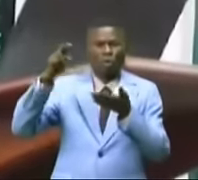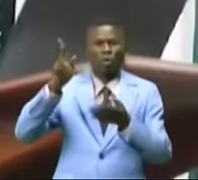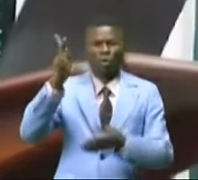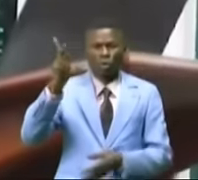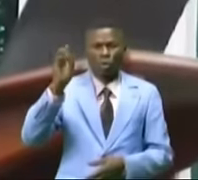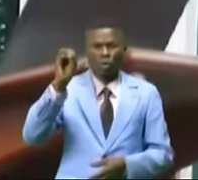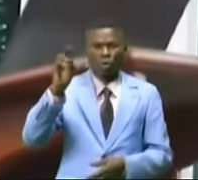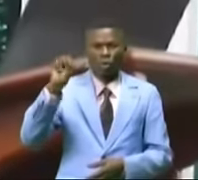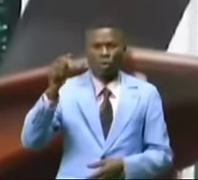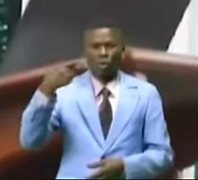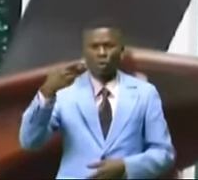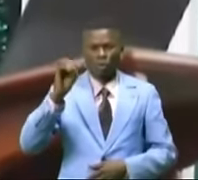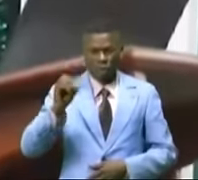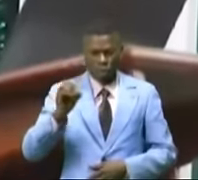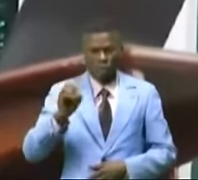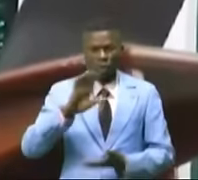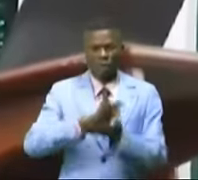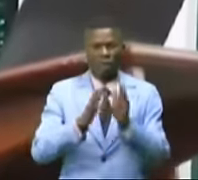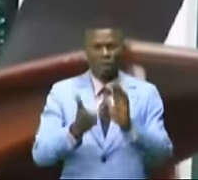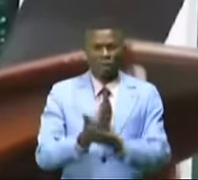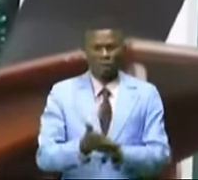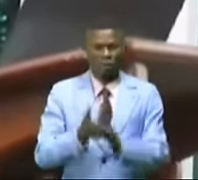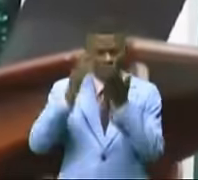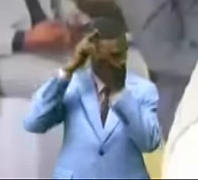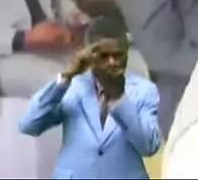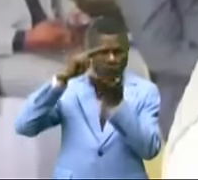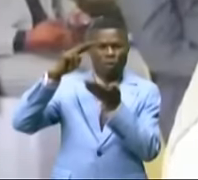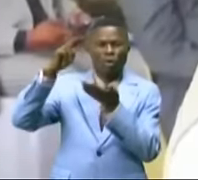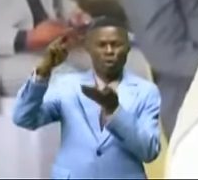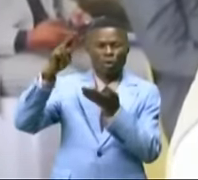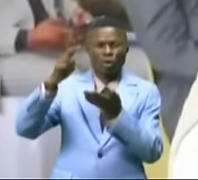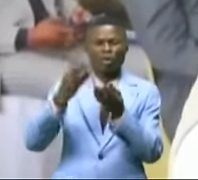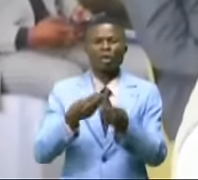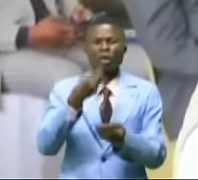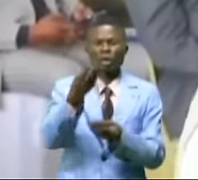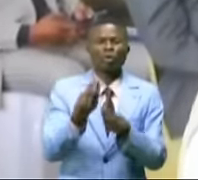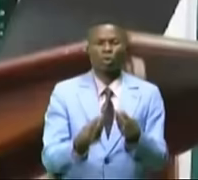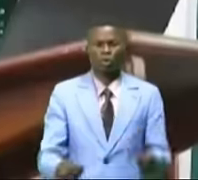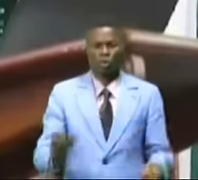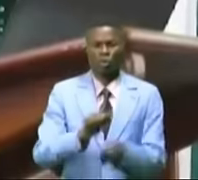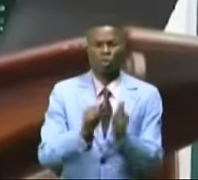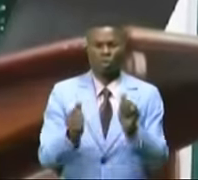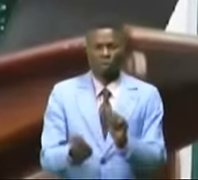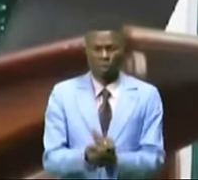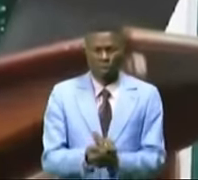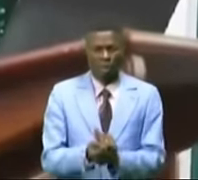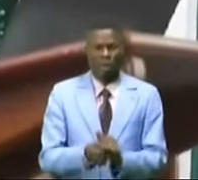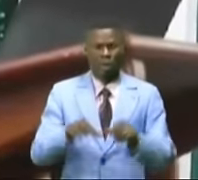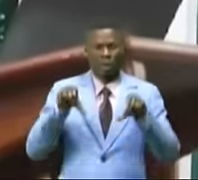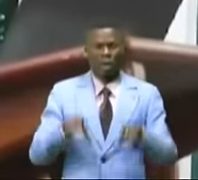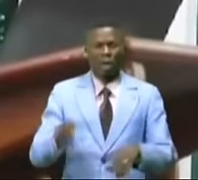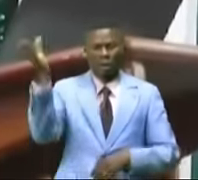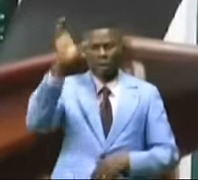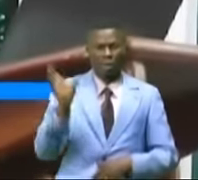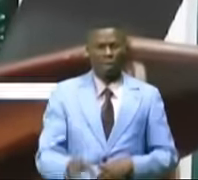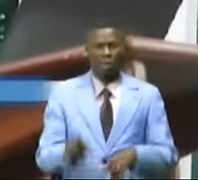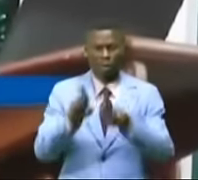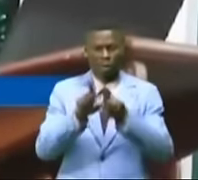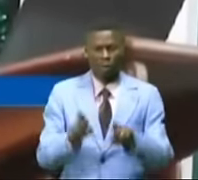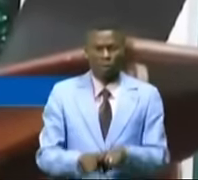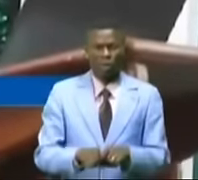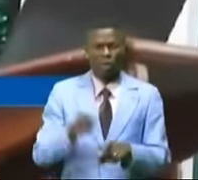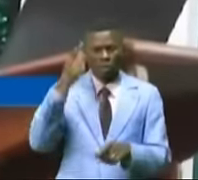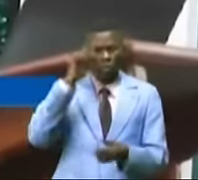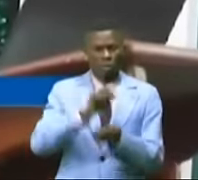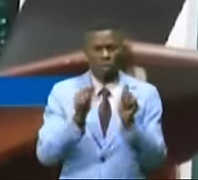Congo soit l'université solution pour les problèmes du Congo central, pour les